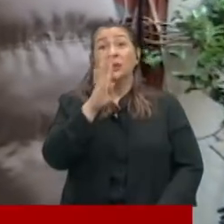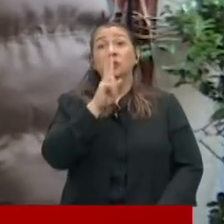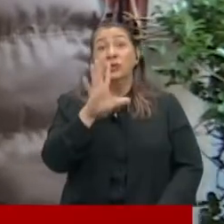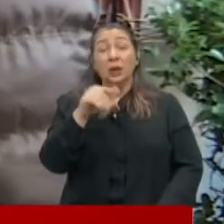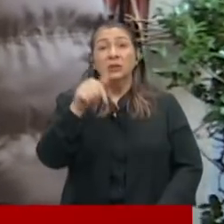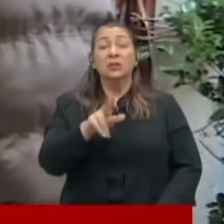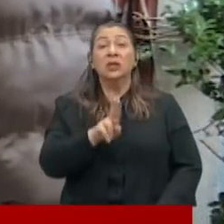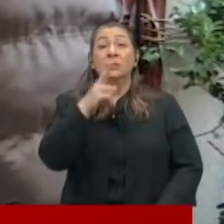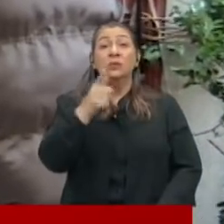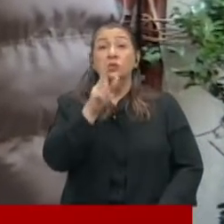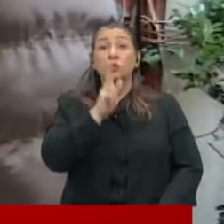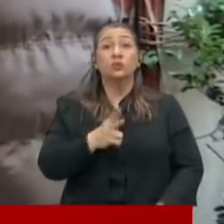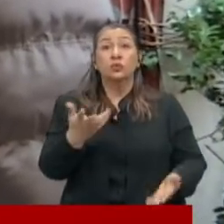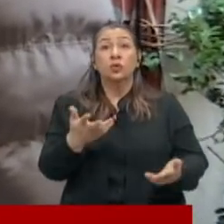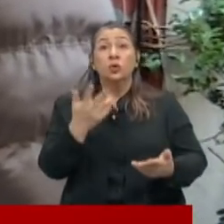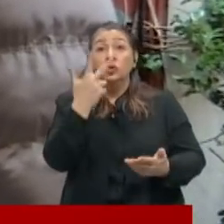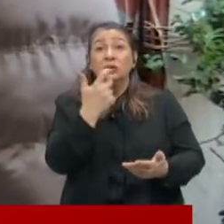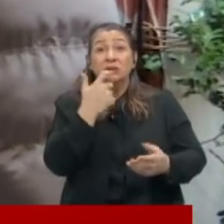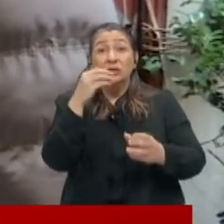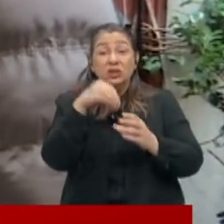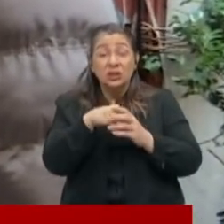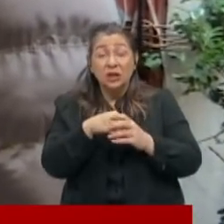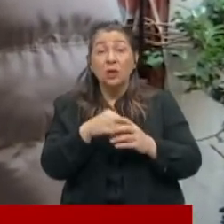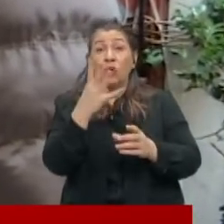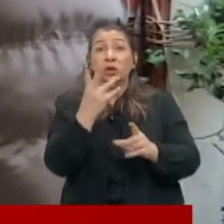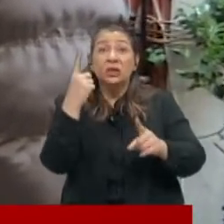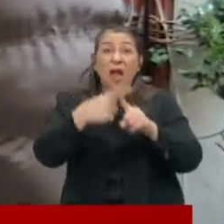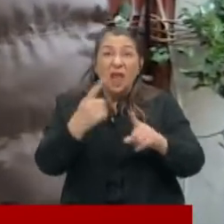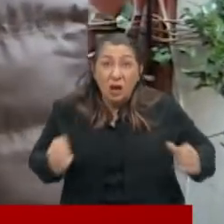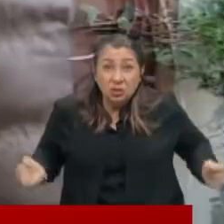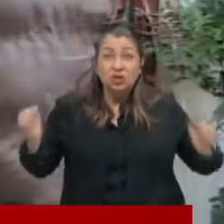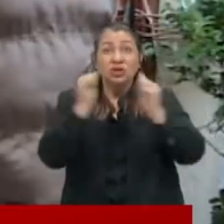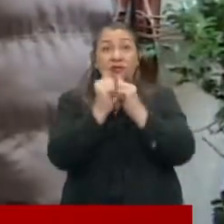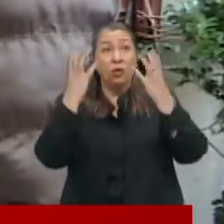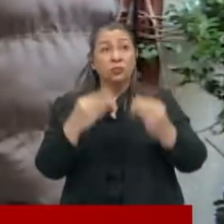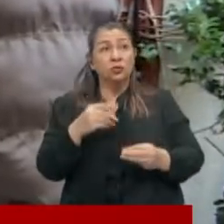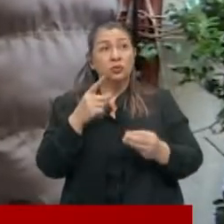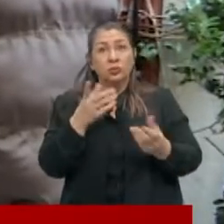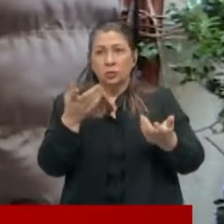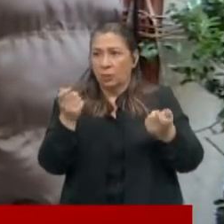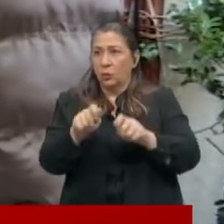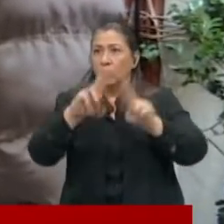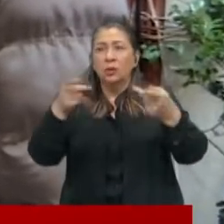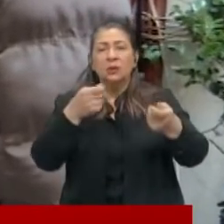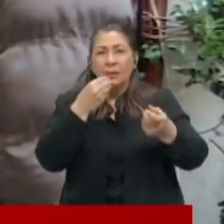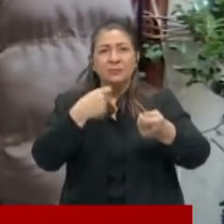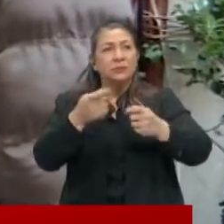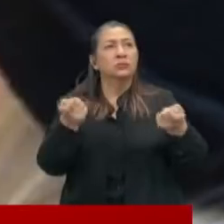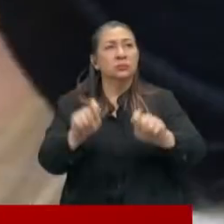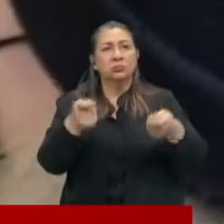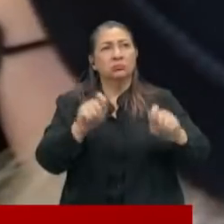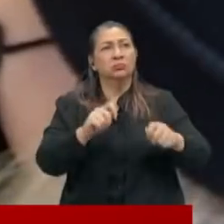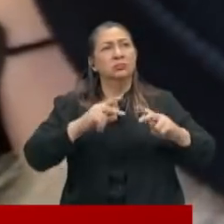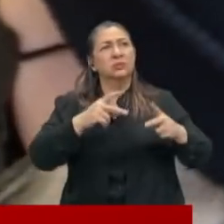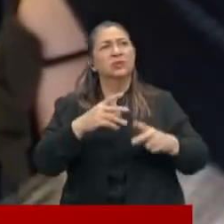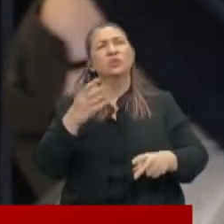4250, şimdi 7300. Yani 3 yıl içerisinde elektrik 4 kat artmış durumda görünen o. Birçok yer zaten kapanıyor. Birçok yer el değiştiriyor.